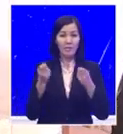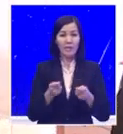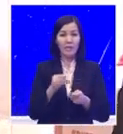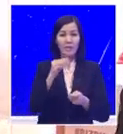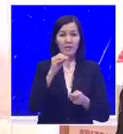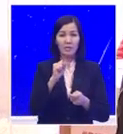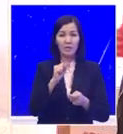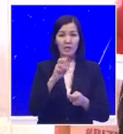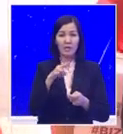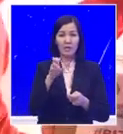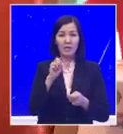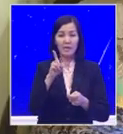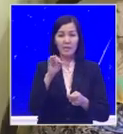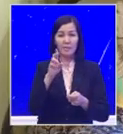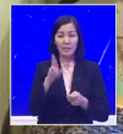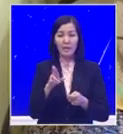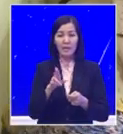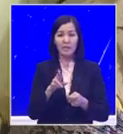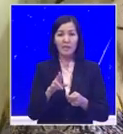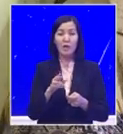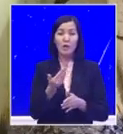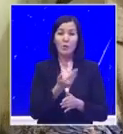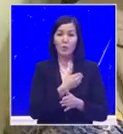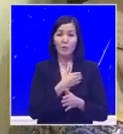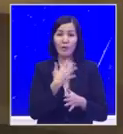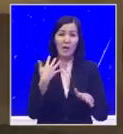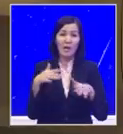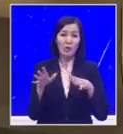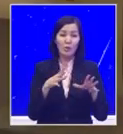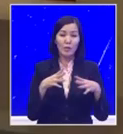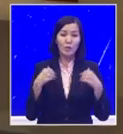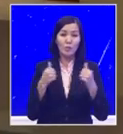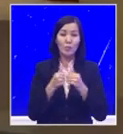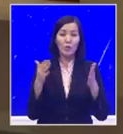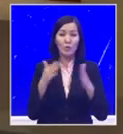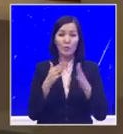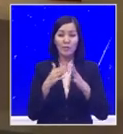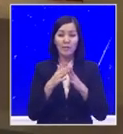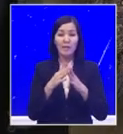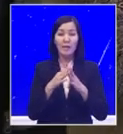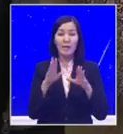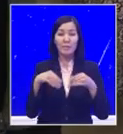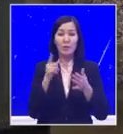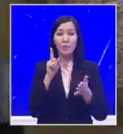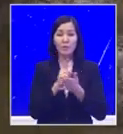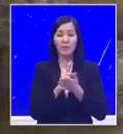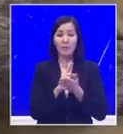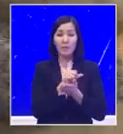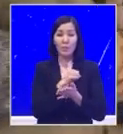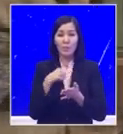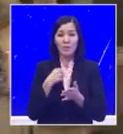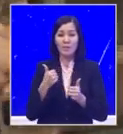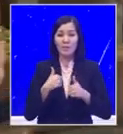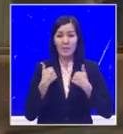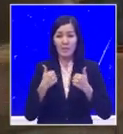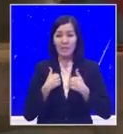Жандарбек Бұлғақов. Жетісудың желмаяса, мұқтажға жәрдемдесу, тұрмысы тәуір кез келген азаматтың борышы дейді. Өзі де шамасы келгенше,